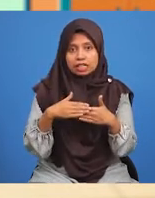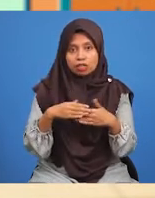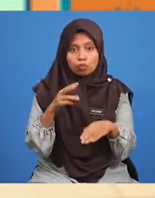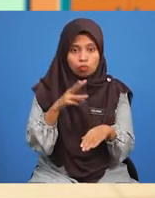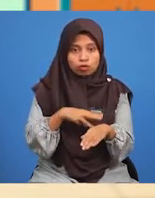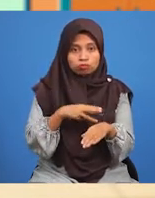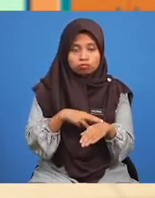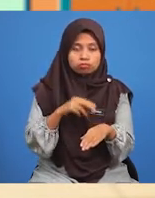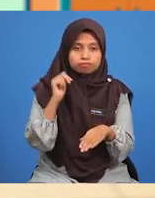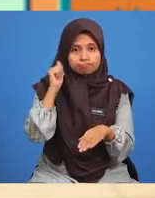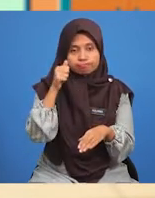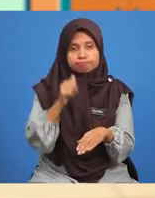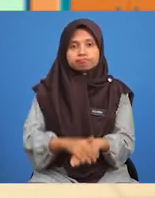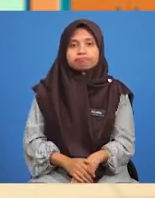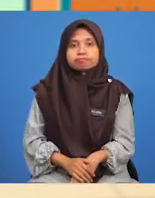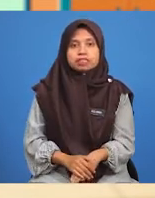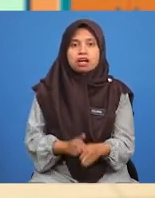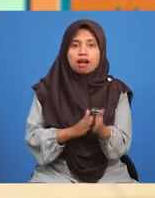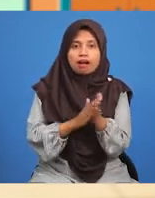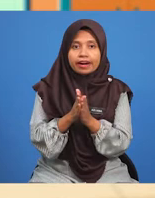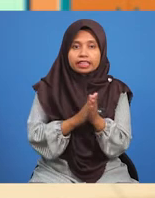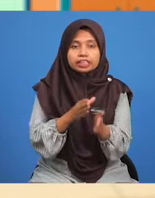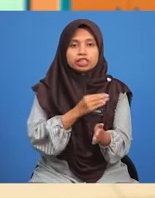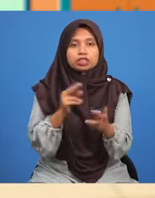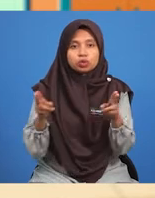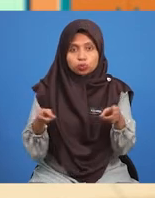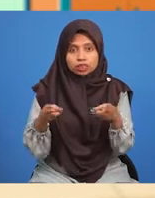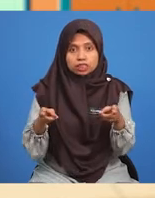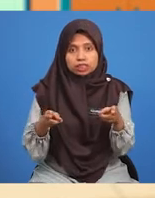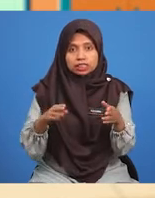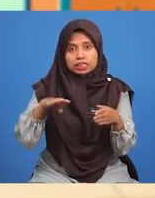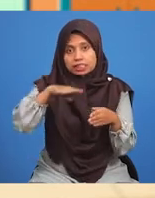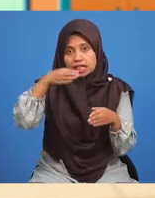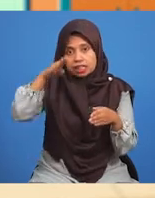bersenang-senang waktu kemudian. Rajin